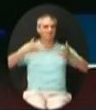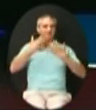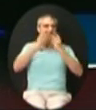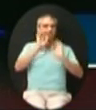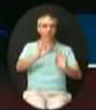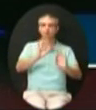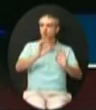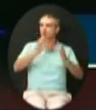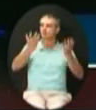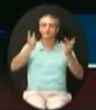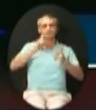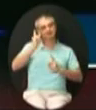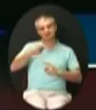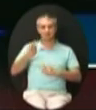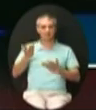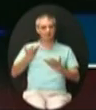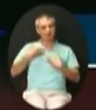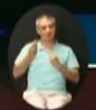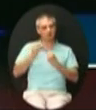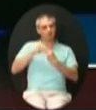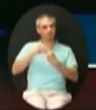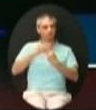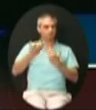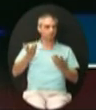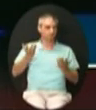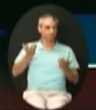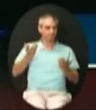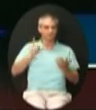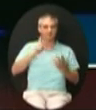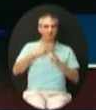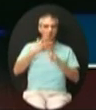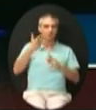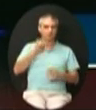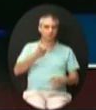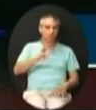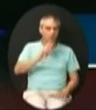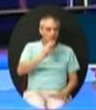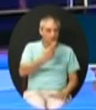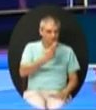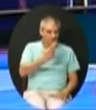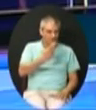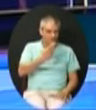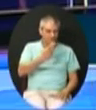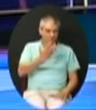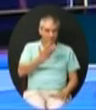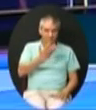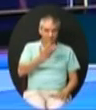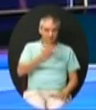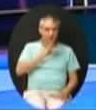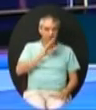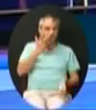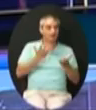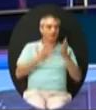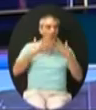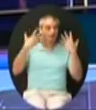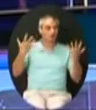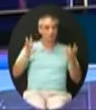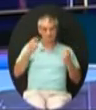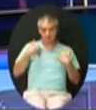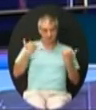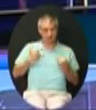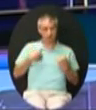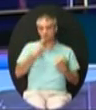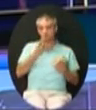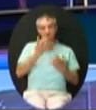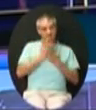הסיפור הזה של מי צריך לזכות לכדור נוסף בראש, ולא רק ברגל. עוד פעם. אני שואל. עטילה, יש הבדל גדול בשאלה, האם אני עכשיו